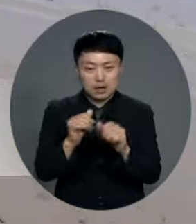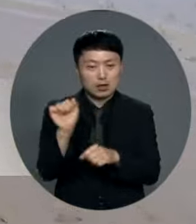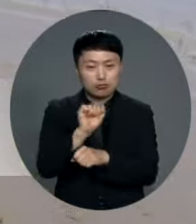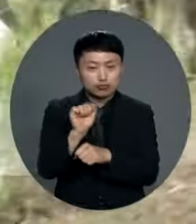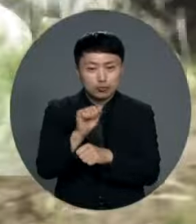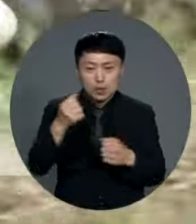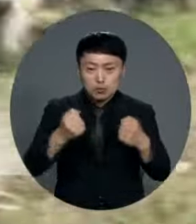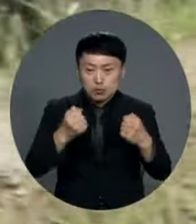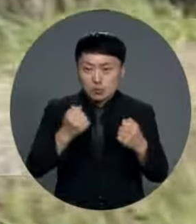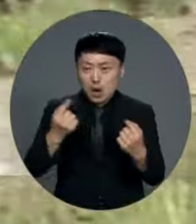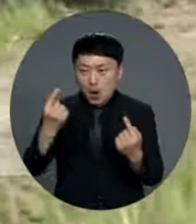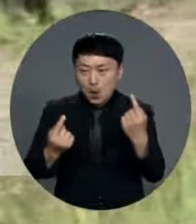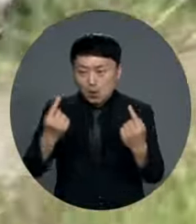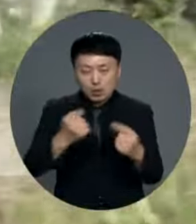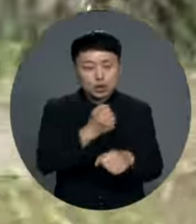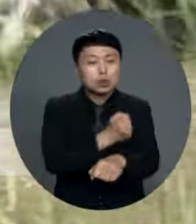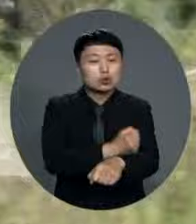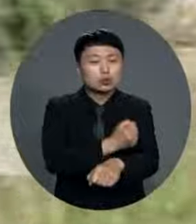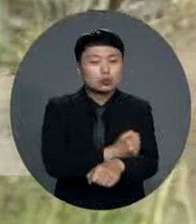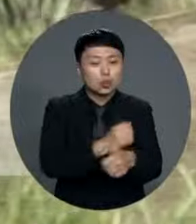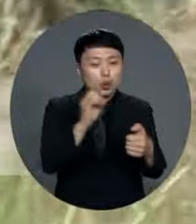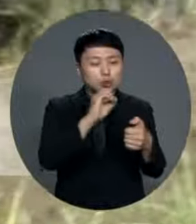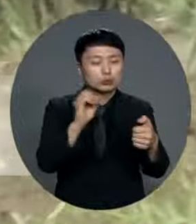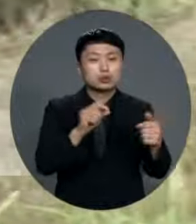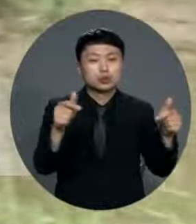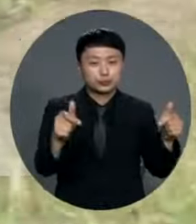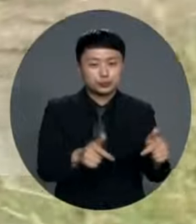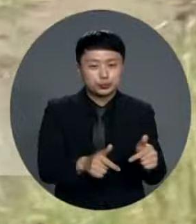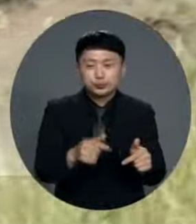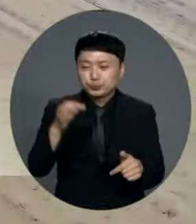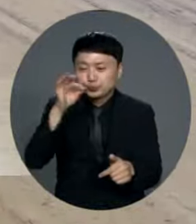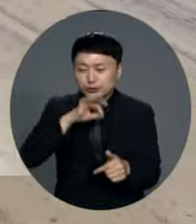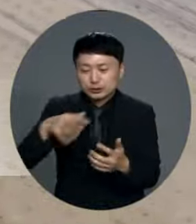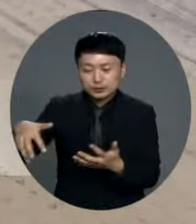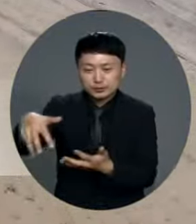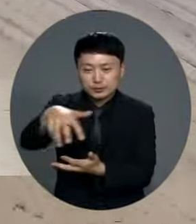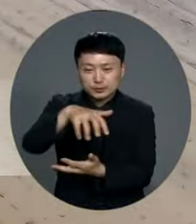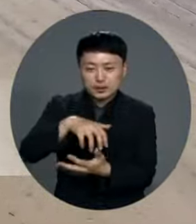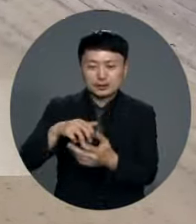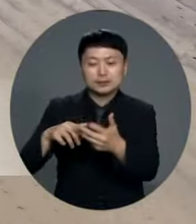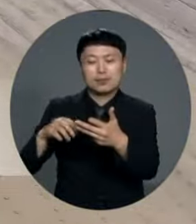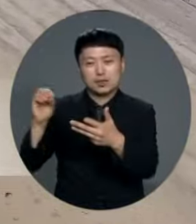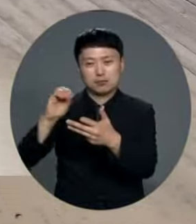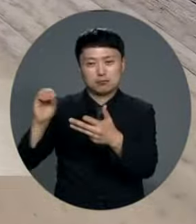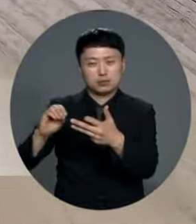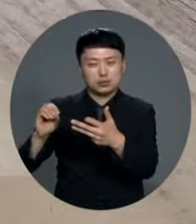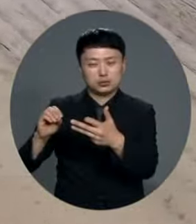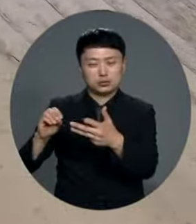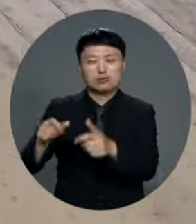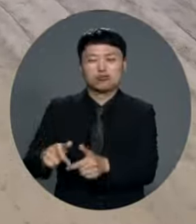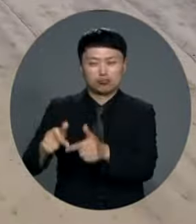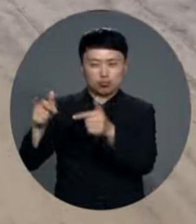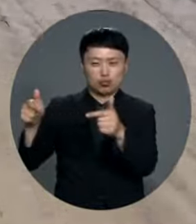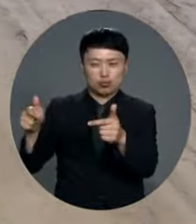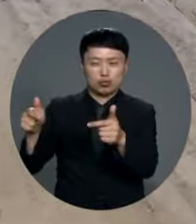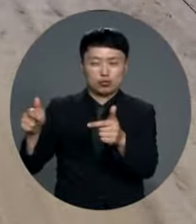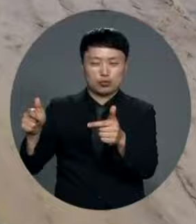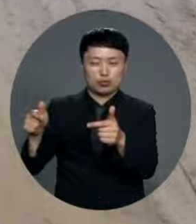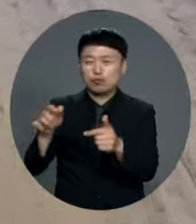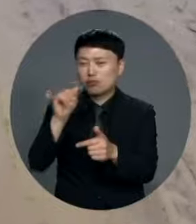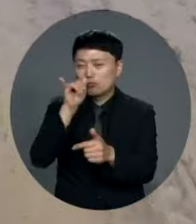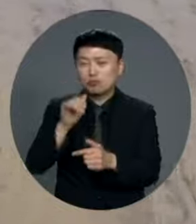운행할 때보다 노동력은 50% 줄고 생산량은 최대 18% 정도 향상되는